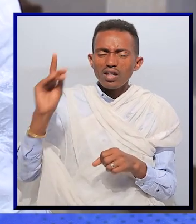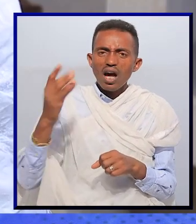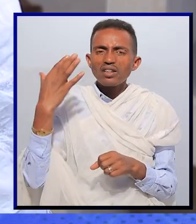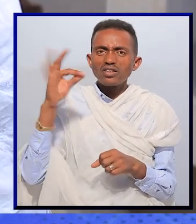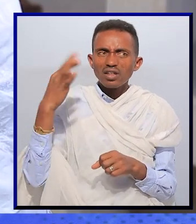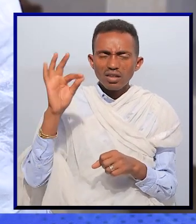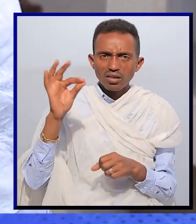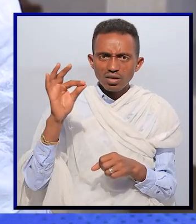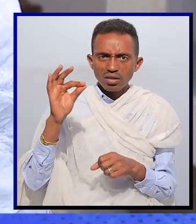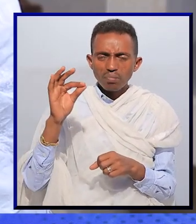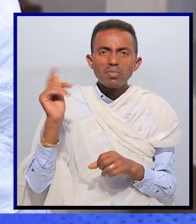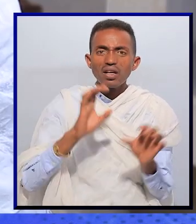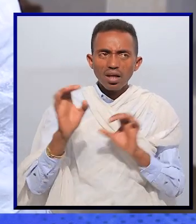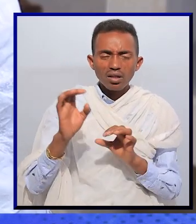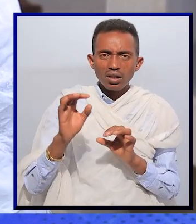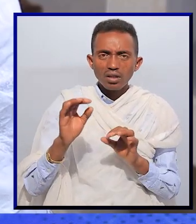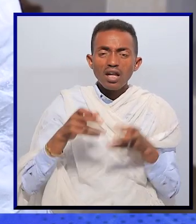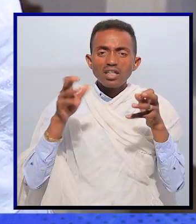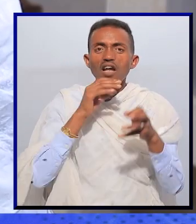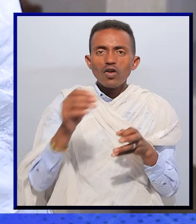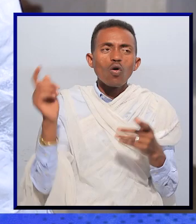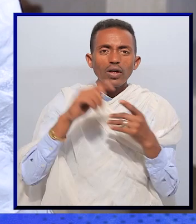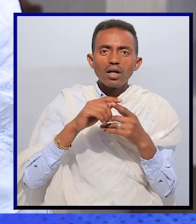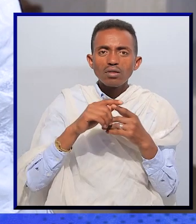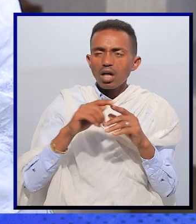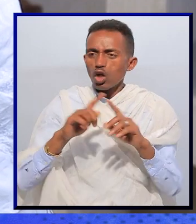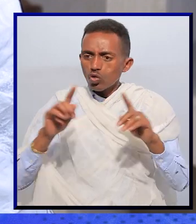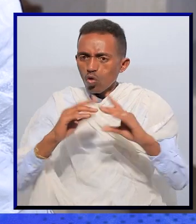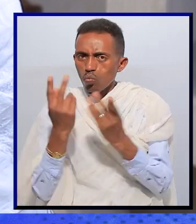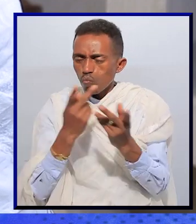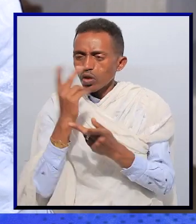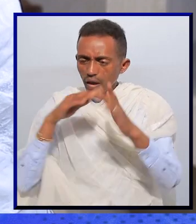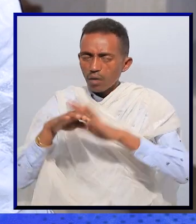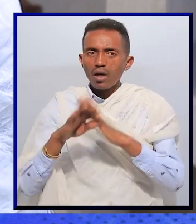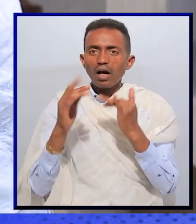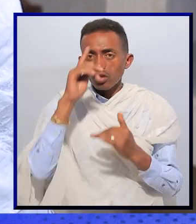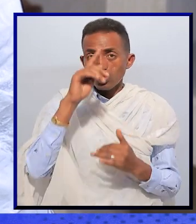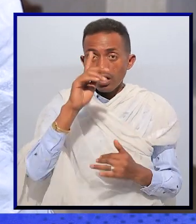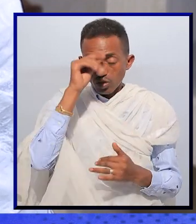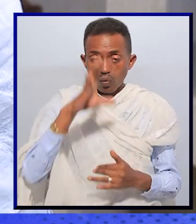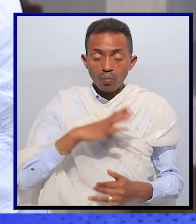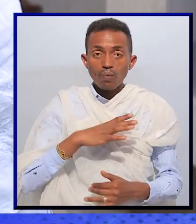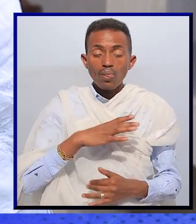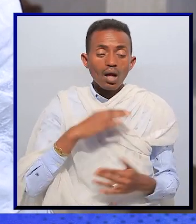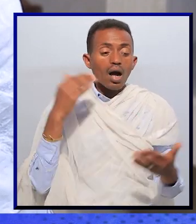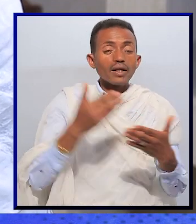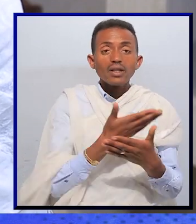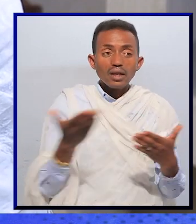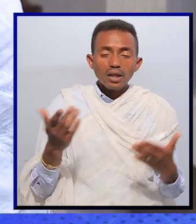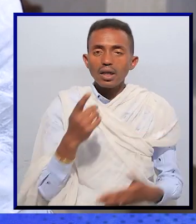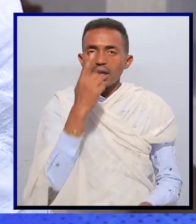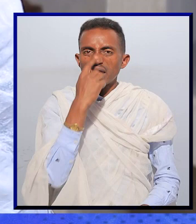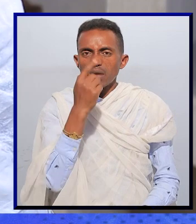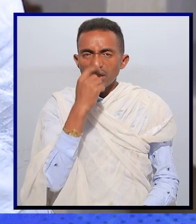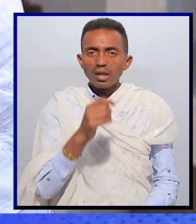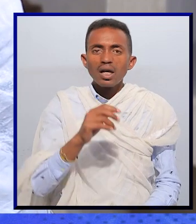በሽታው እንዳይተላለፍ ኳራንታይን እናረጋለን እና ጥናቶች እንደሚያሳዩት አንድ ሰው አዲስ